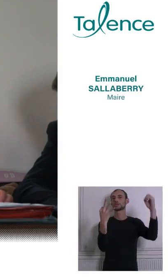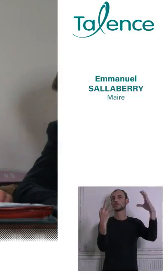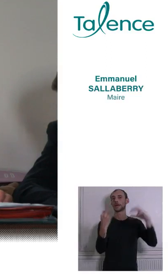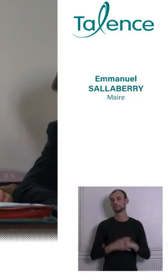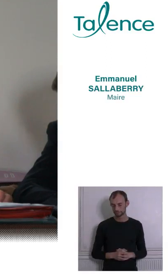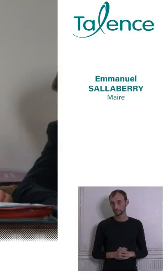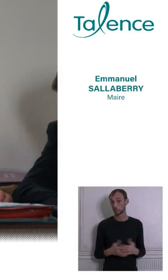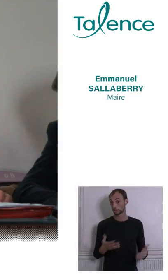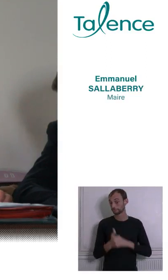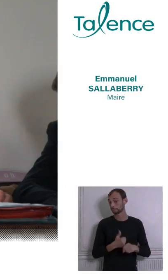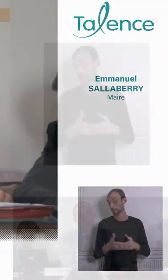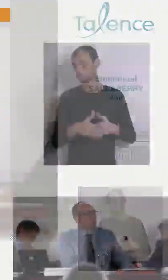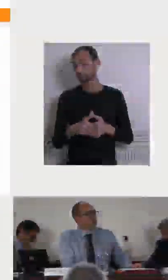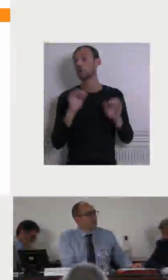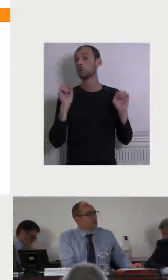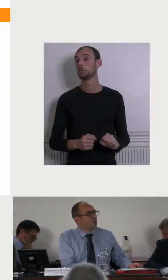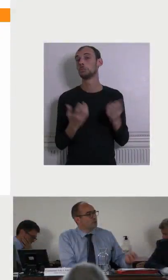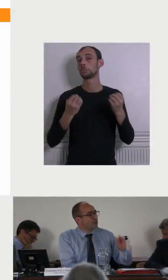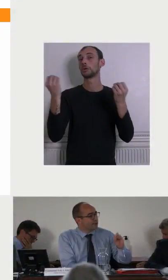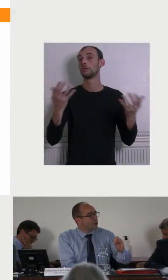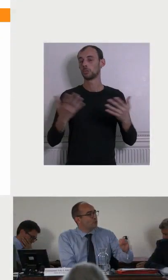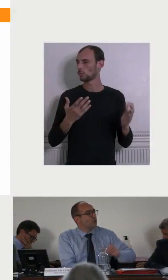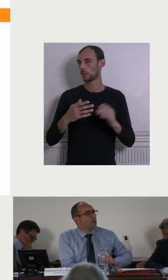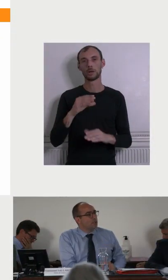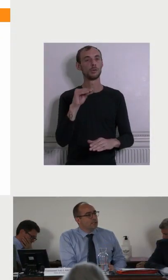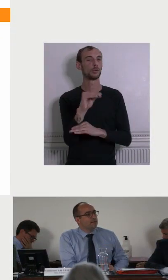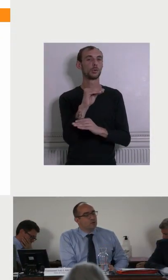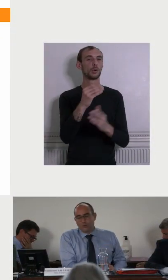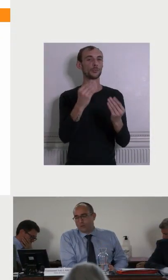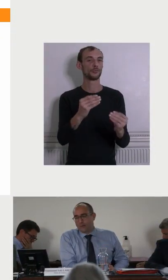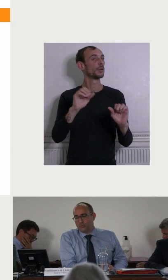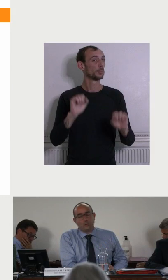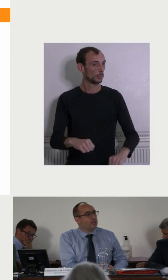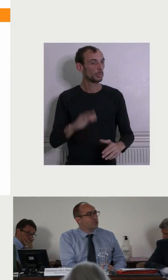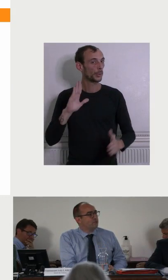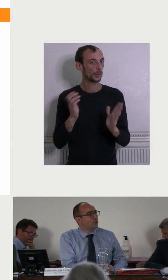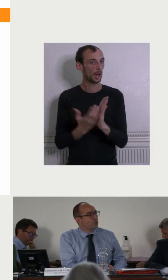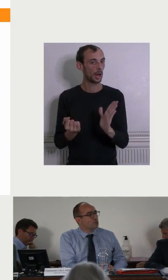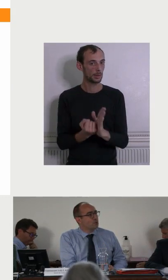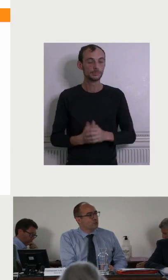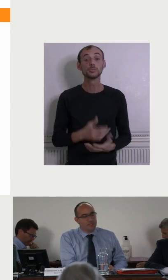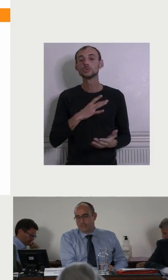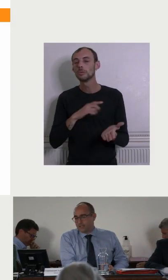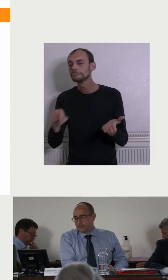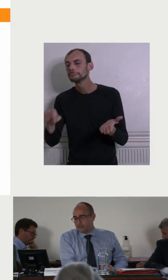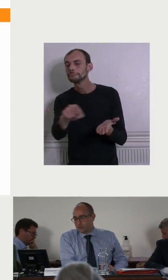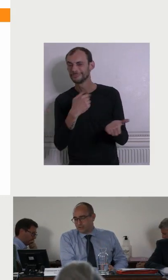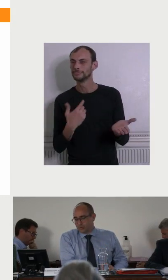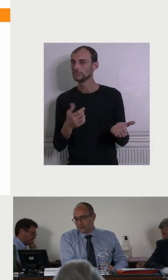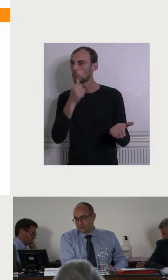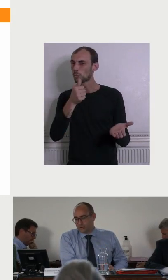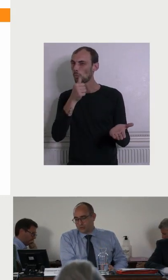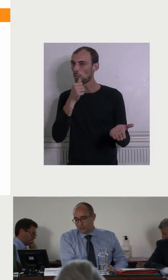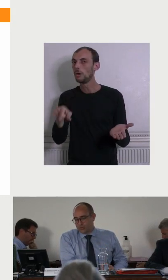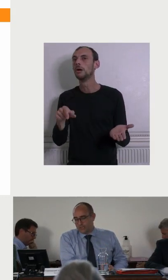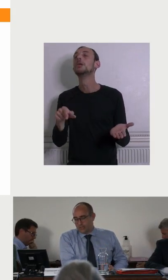l'éclairage, c'est continuer à agir sur l'éclairage public avec la poursuite de la réduction de l'éclairage dans l'éclairage public, c'est-à-dire moins de lampes allumées,